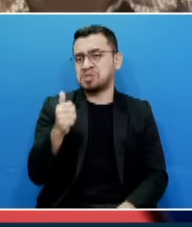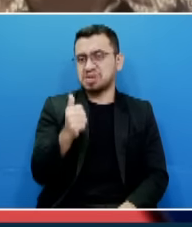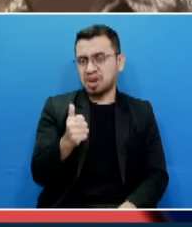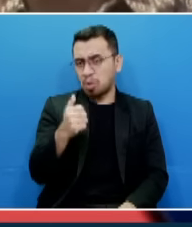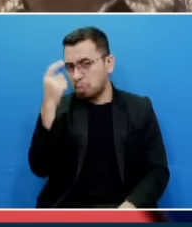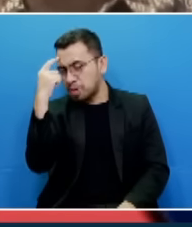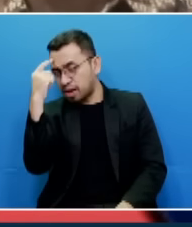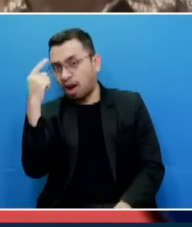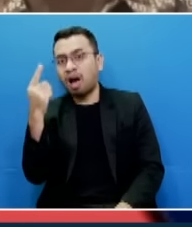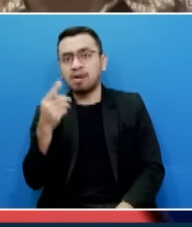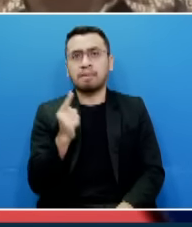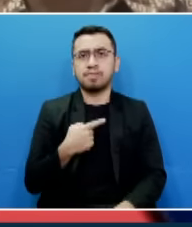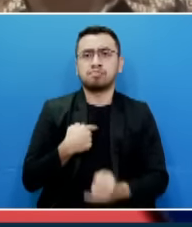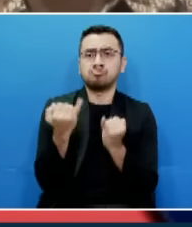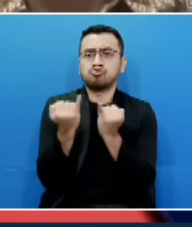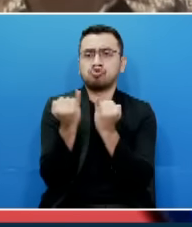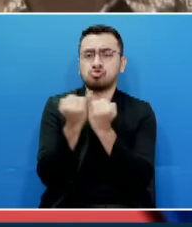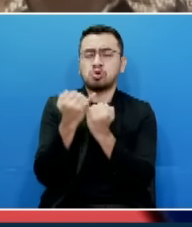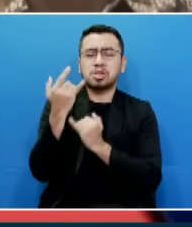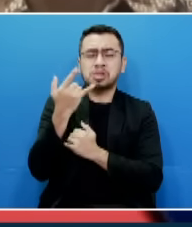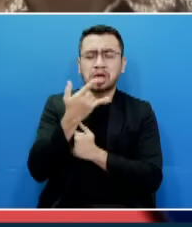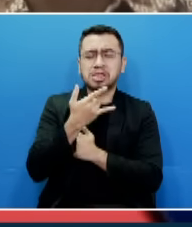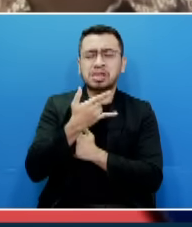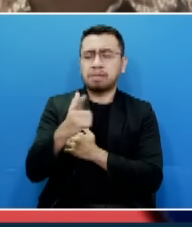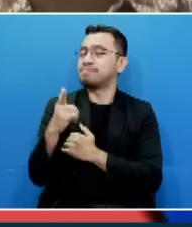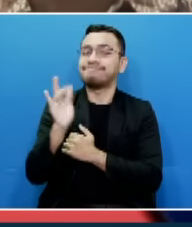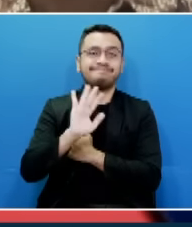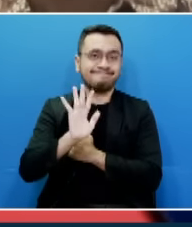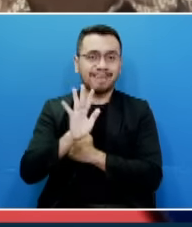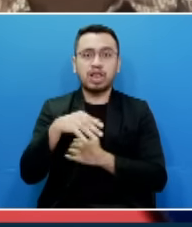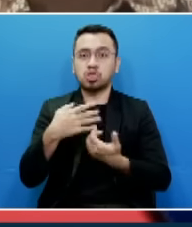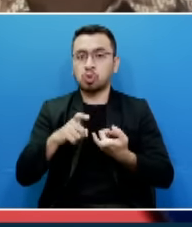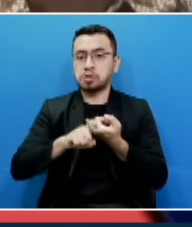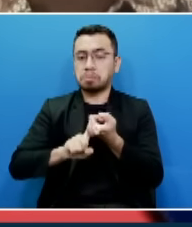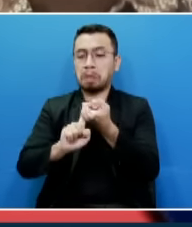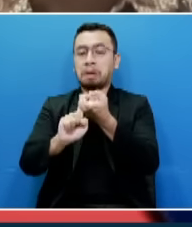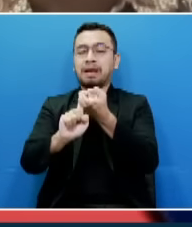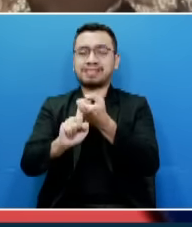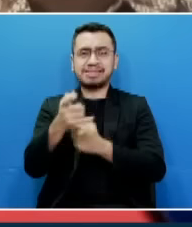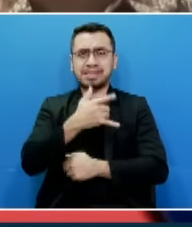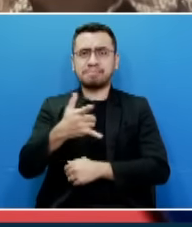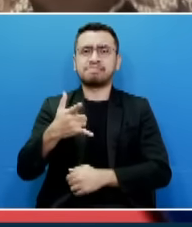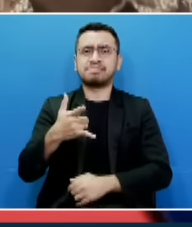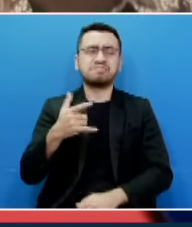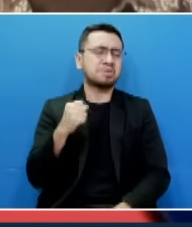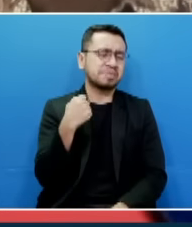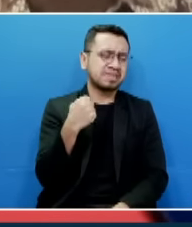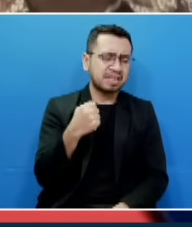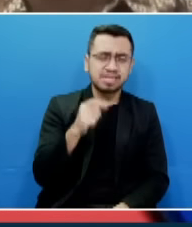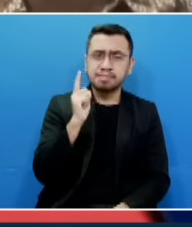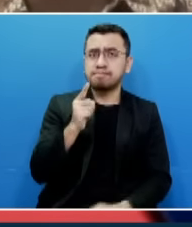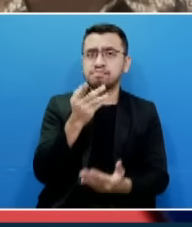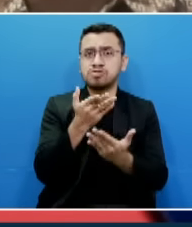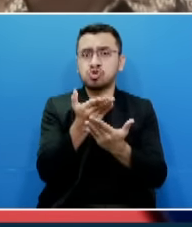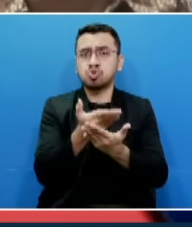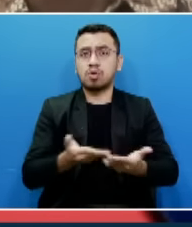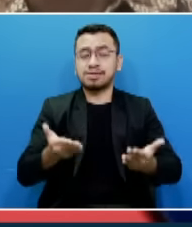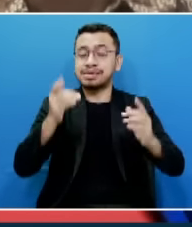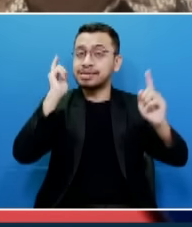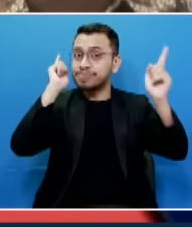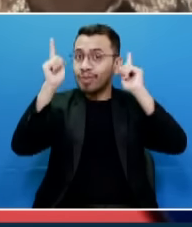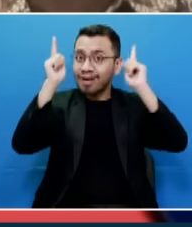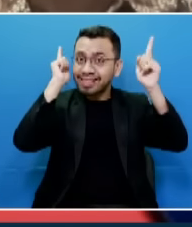ee apa ee persahabatan yang abadi kata gitu Kan itu ada giumnya politik kan yang ada kepenting Jadi kalau misalnya